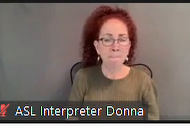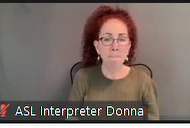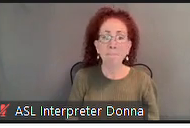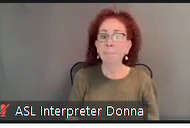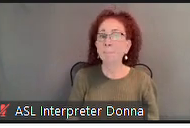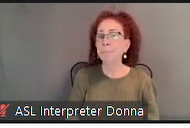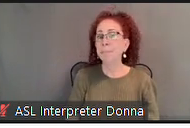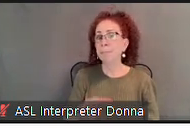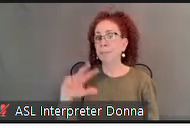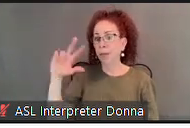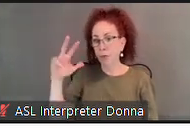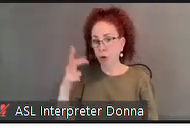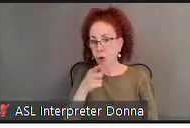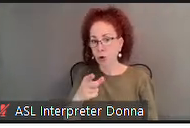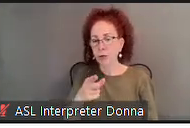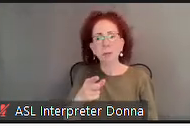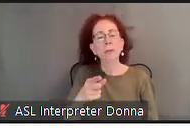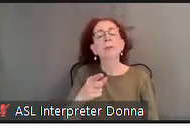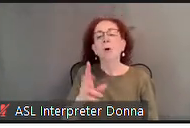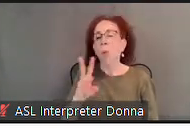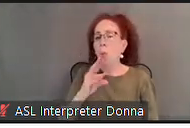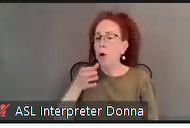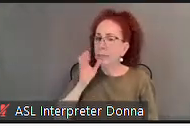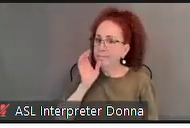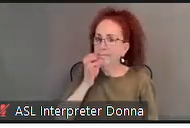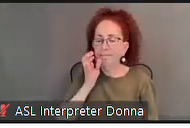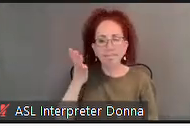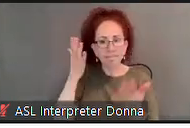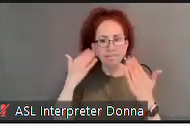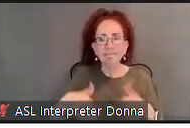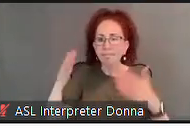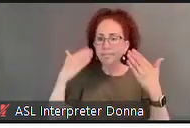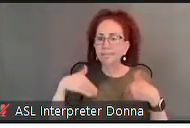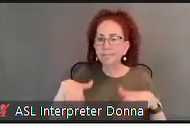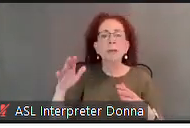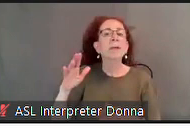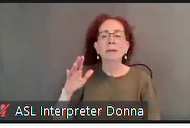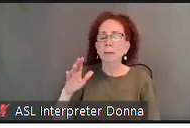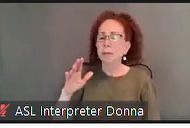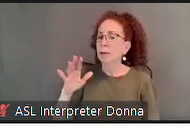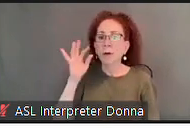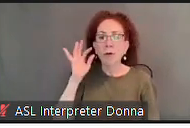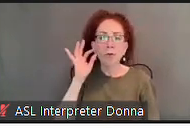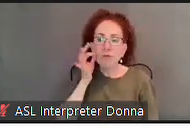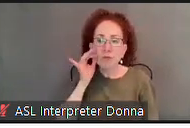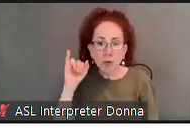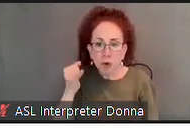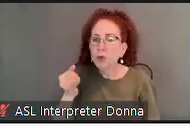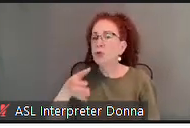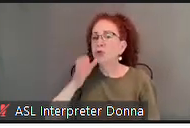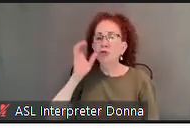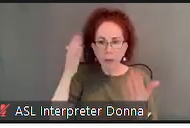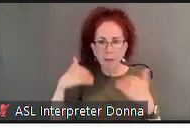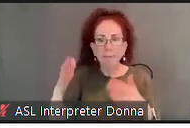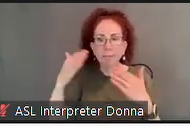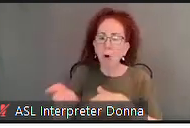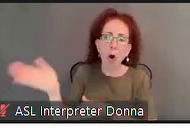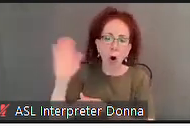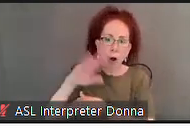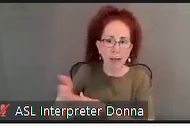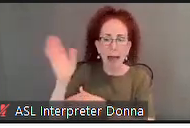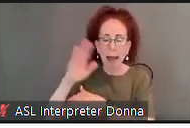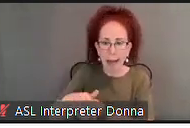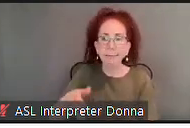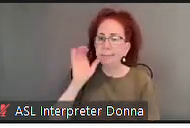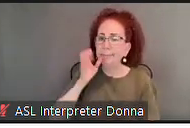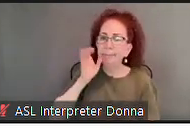保持健康。还有最后一点呢，你要补充水分，你们要喝很多水或者果汁，整天都要